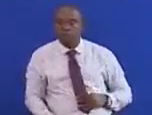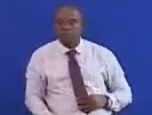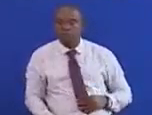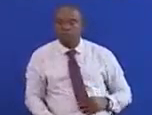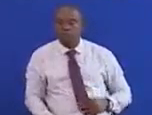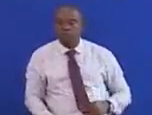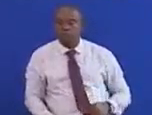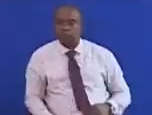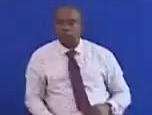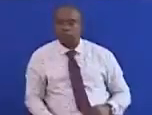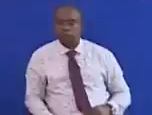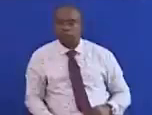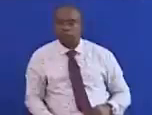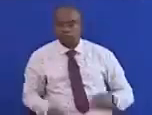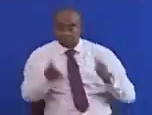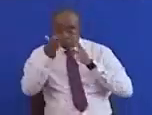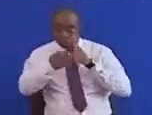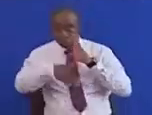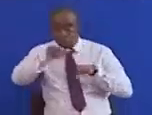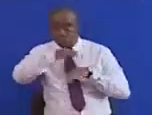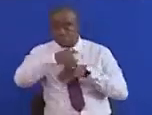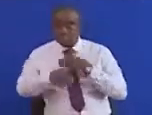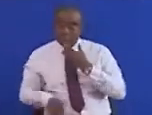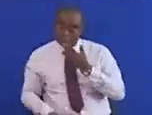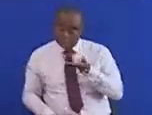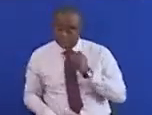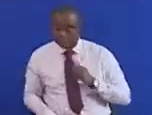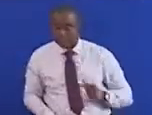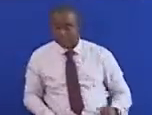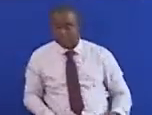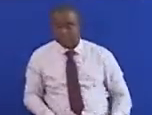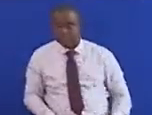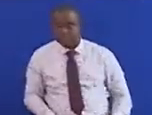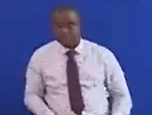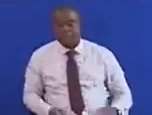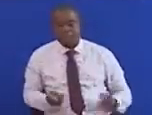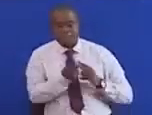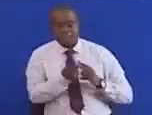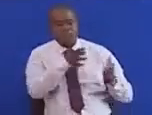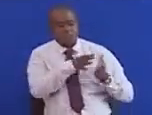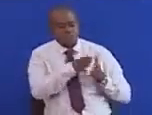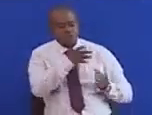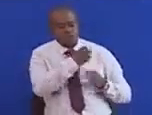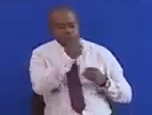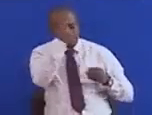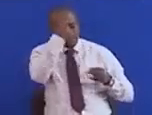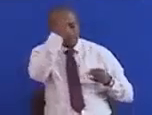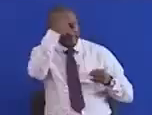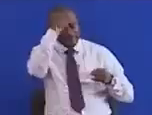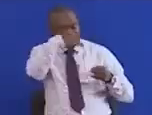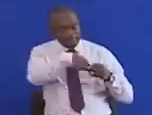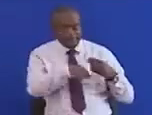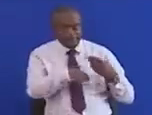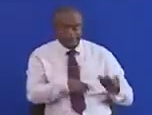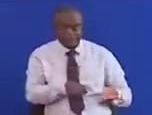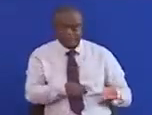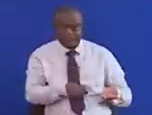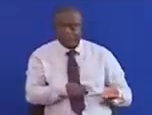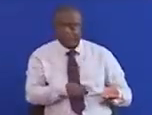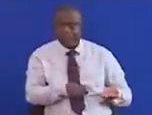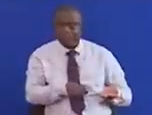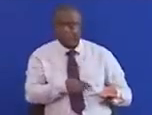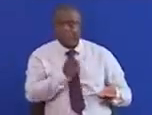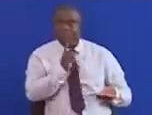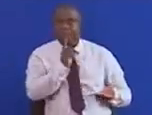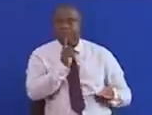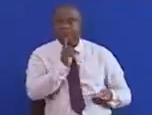Mheshimiwa Mwenyekiti, Mheshimiwa Spika, kama Mheshimiwa Waziri alivyotoa maelezo ya kina kwamba yako